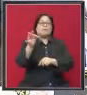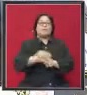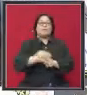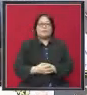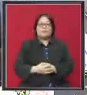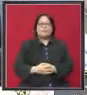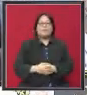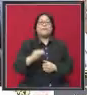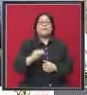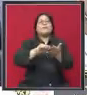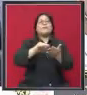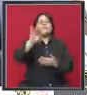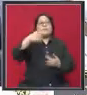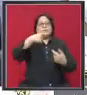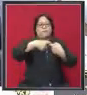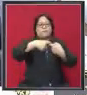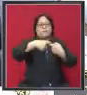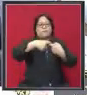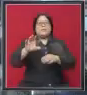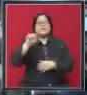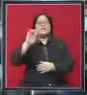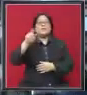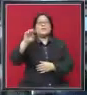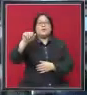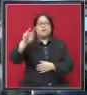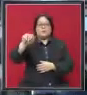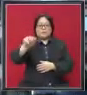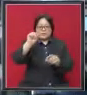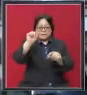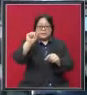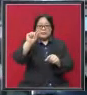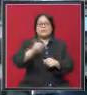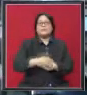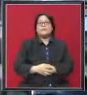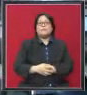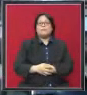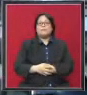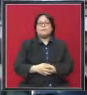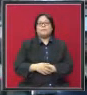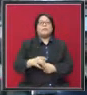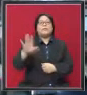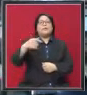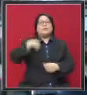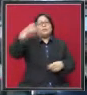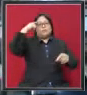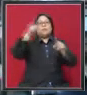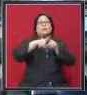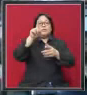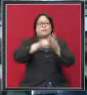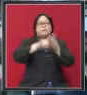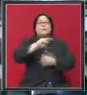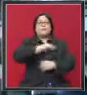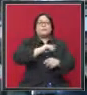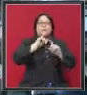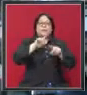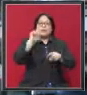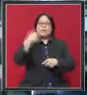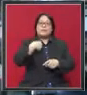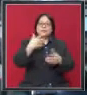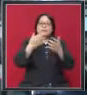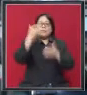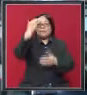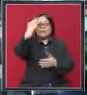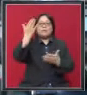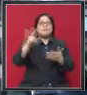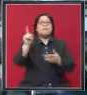wabak COVID-19. Yang Berhormat berkaitan, setiawangsa. Berhormat sikit. Saya setuju dengan apa Yang Berhormat Menteri jawab, cuma saya nak